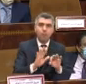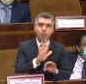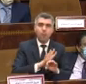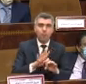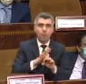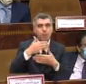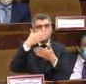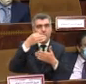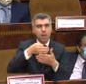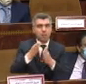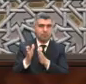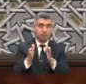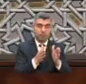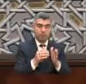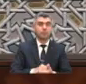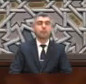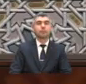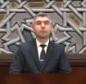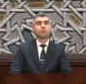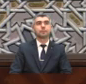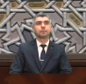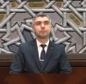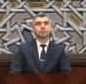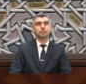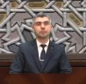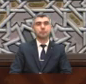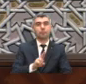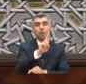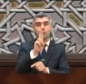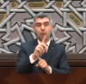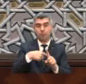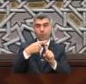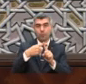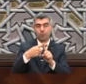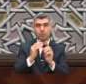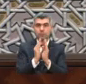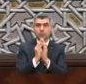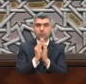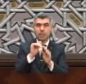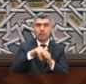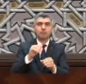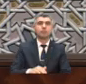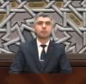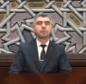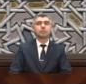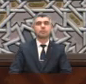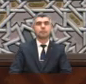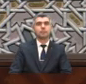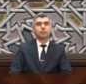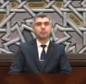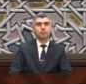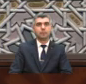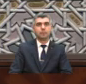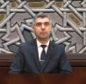كمغاربه. وشكرا. شكرا سيد النائب المحترم. التعقيب الموالي لفريق العداله والتنميه، تفضل سيد النائب المحترم.